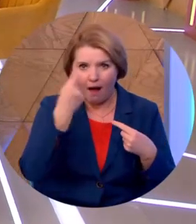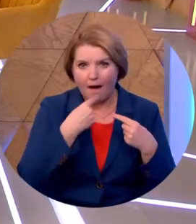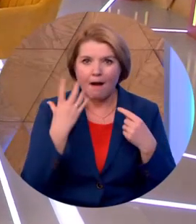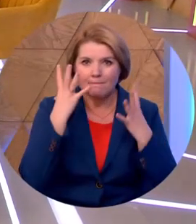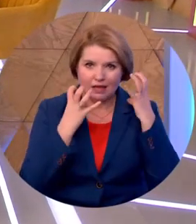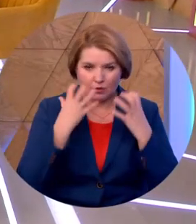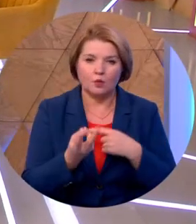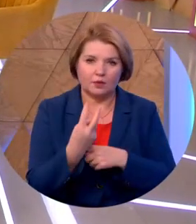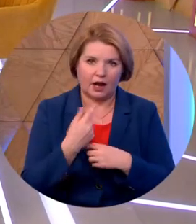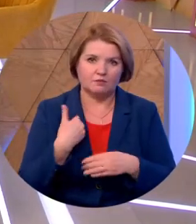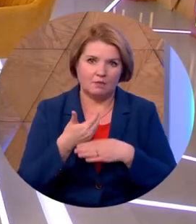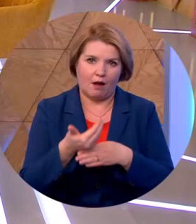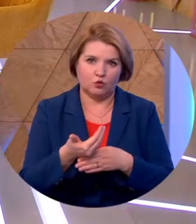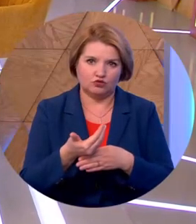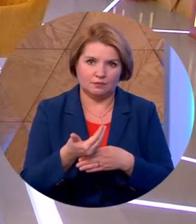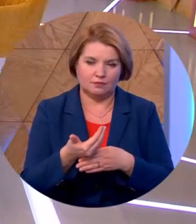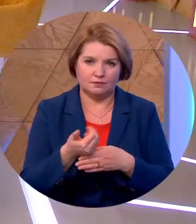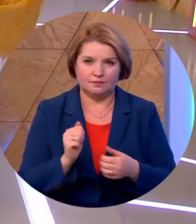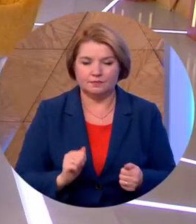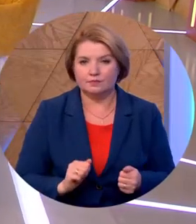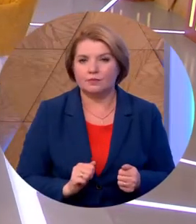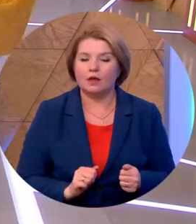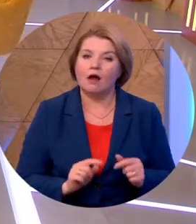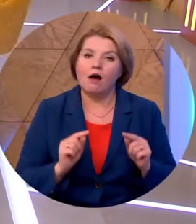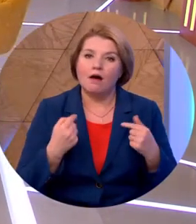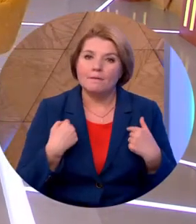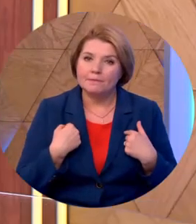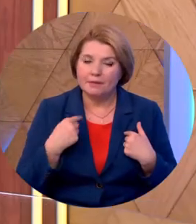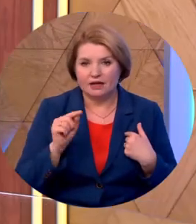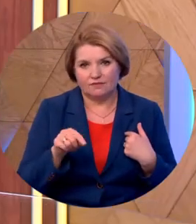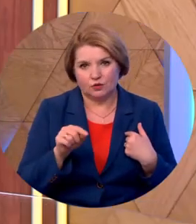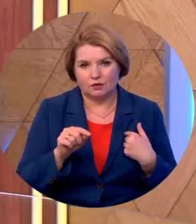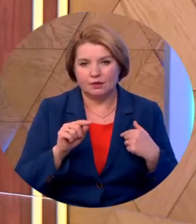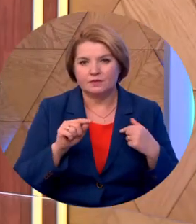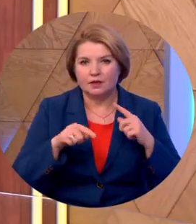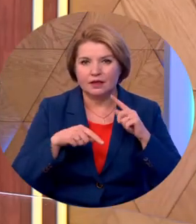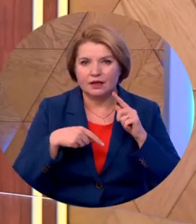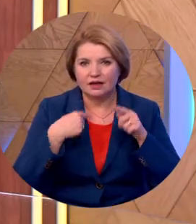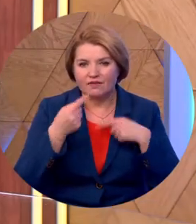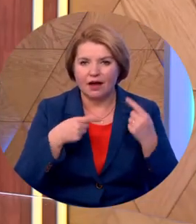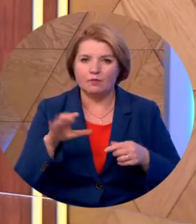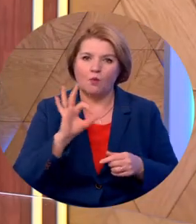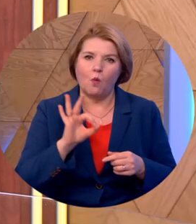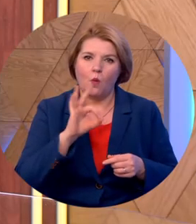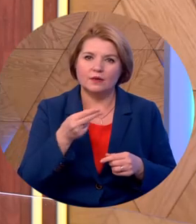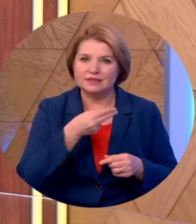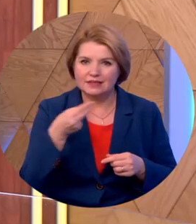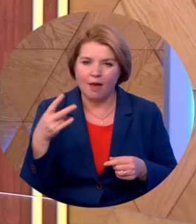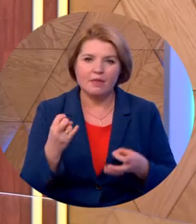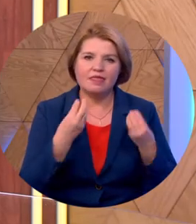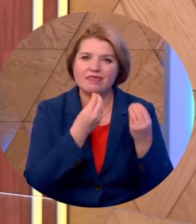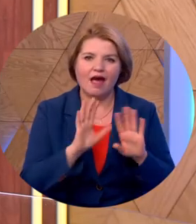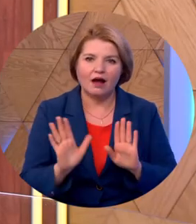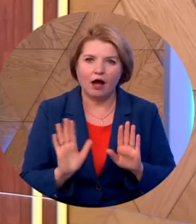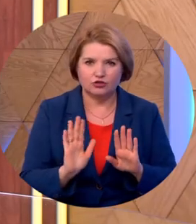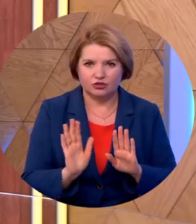приходите мы вам поможем а Ну тем не менее Вот мы вокруг до около Вот касаемся темы не совсем качественно оказанных услуг А